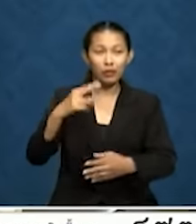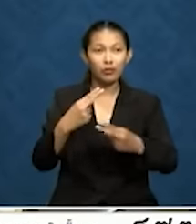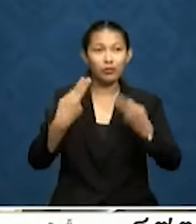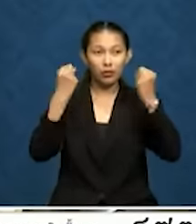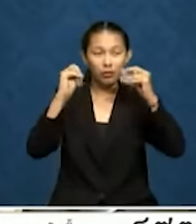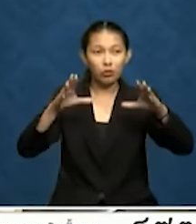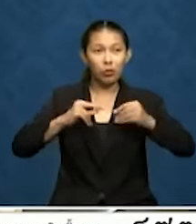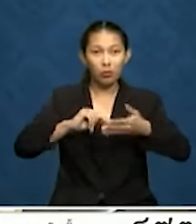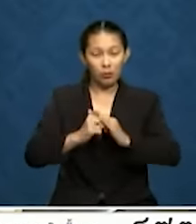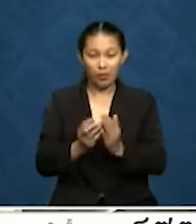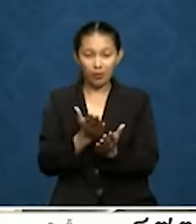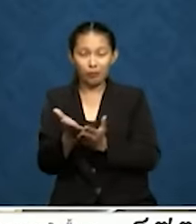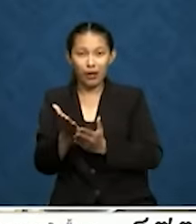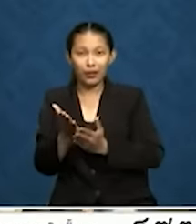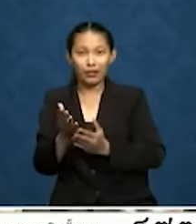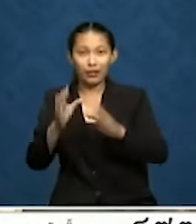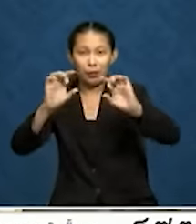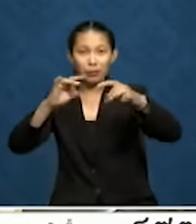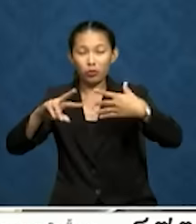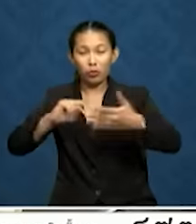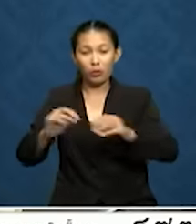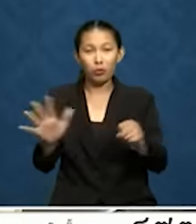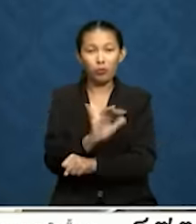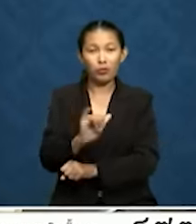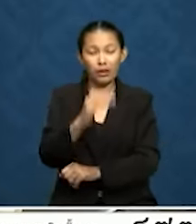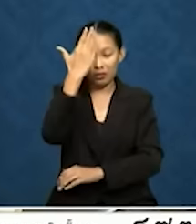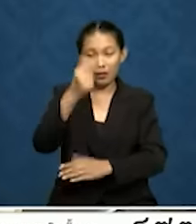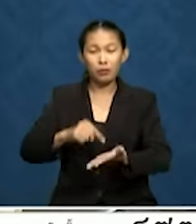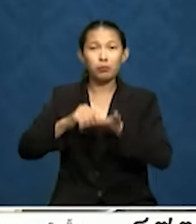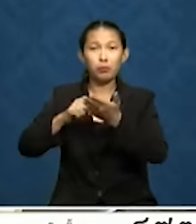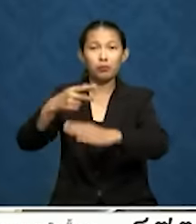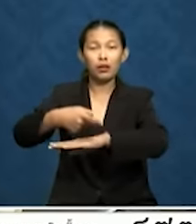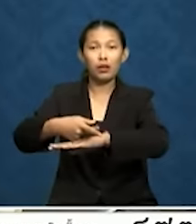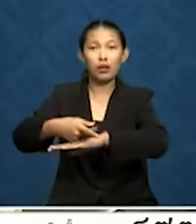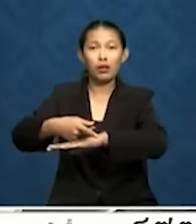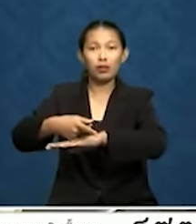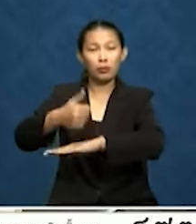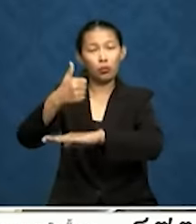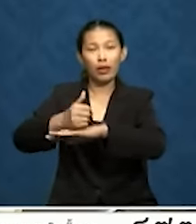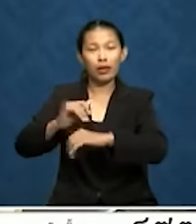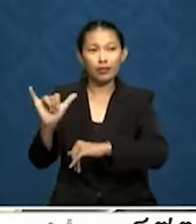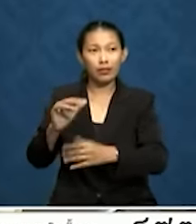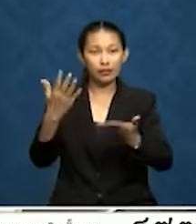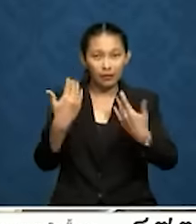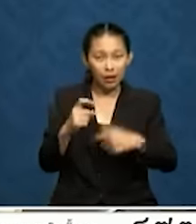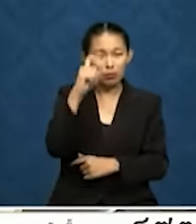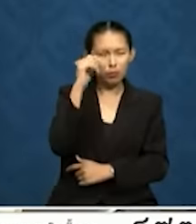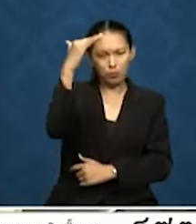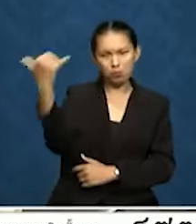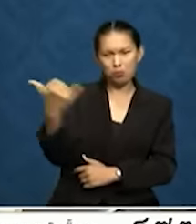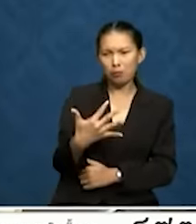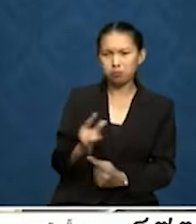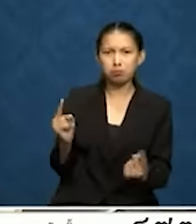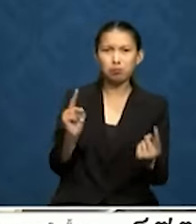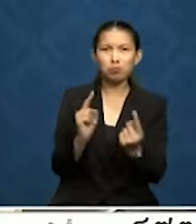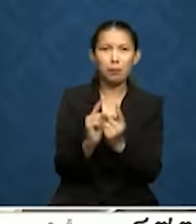านั้นฝ่ายค้านก็ไม่ได้สมบูรณ์นะครับก็ยังไม่ได้มีการแต่งตั้งผู้นำฝ่ายค้านเช่นกันส่วนในประการที่2ถ้าผมจำไม่ผิดวันนั้นคุณเศรษฐาก็ไม่ได้มาที่สภาผู้แ